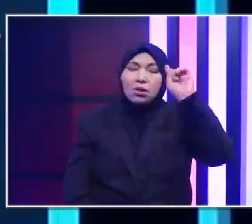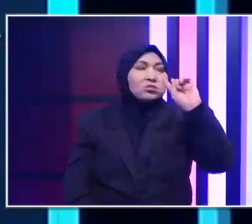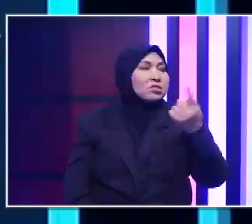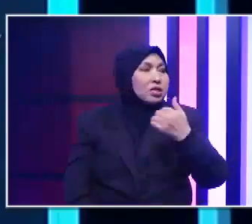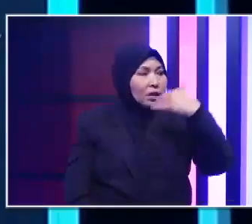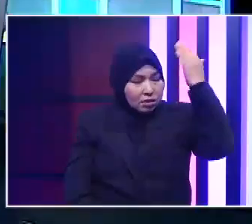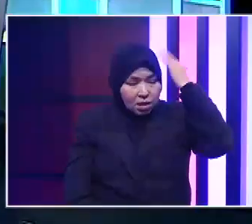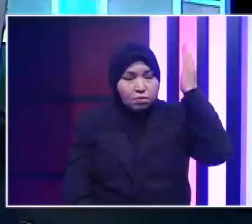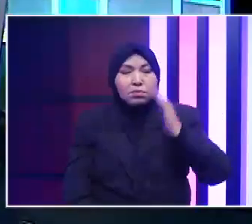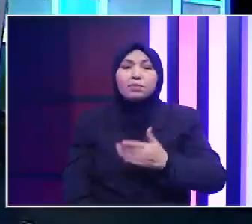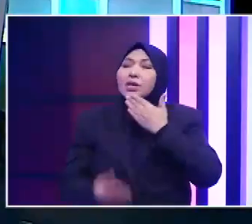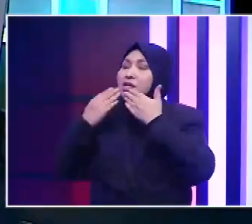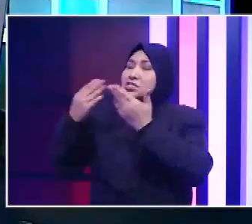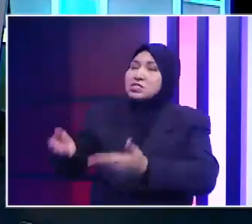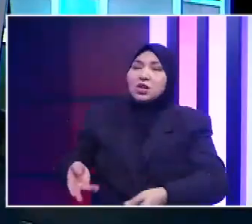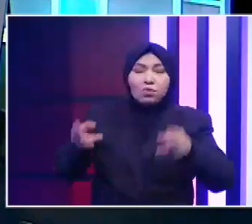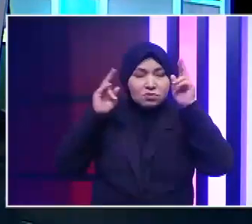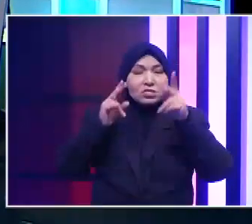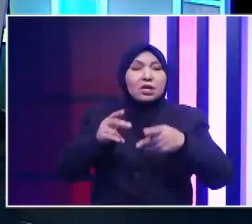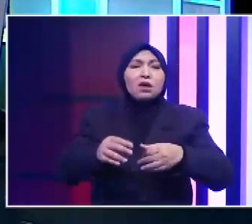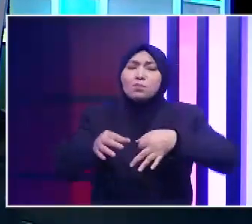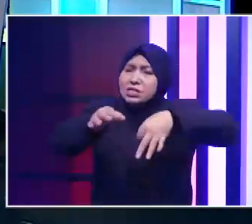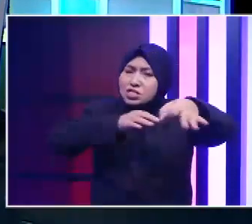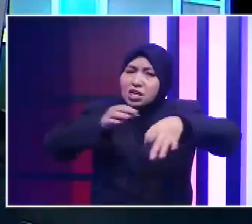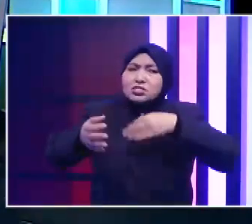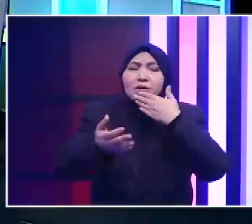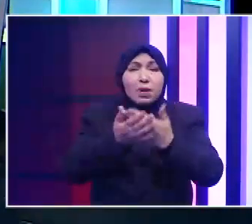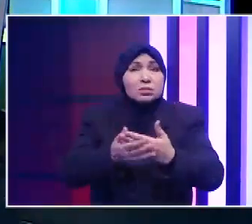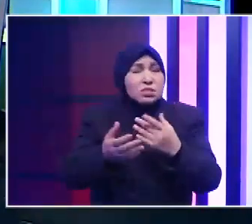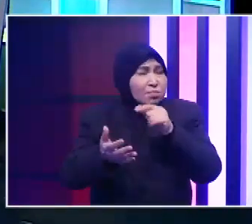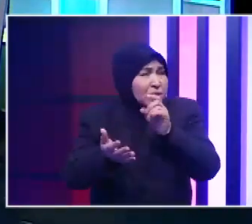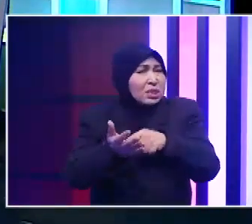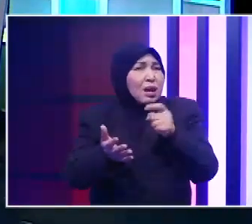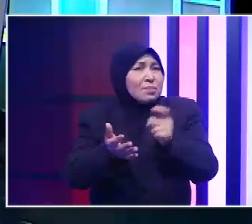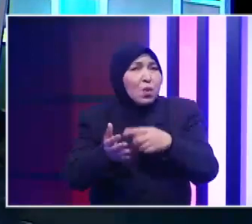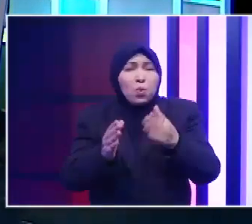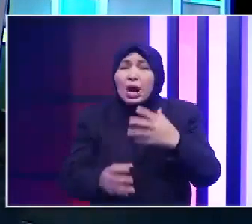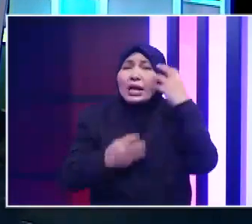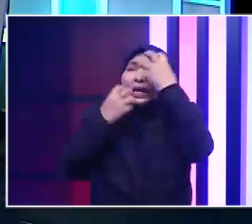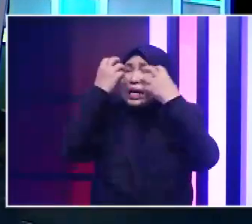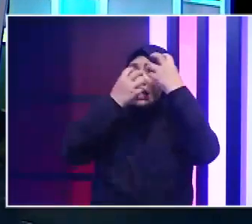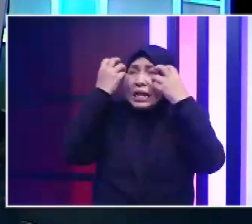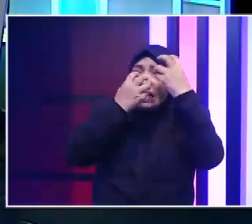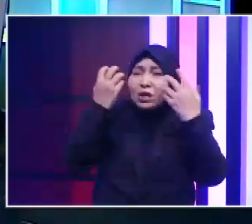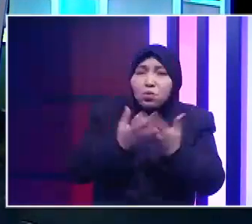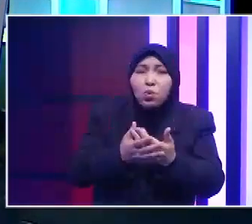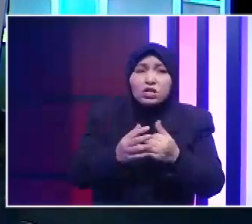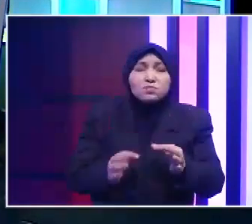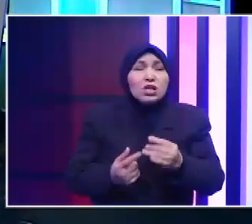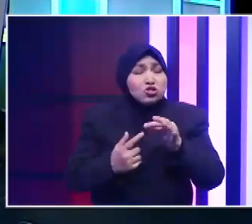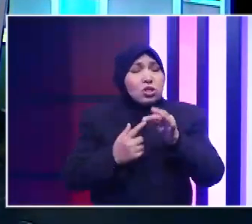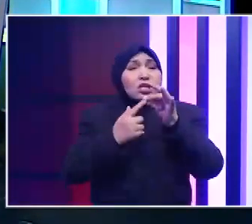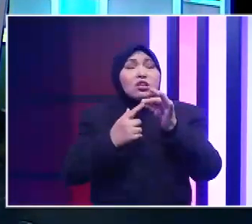website atas penjelasan yang baik karena orang keliru ini terutama sekali pada Surah Fatihah